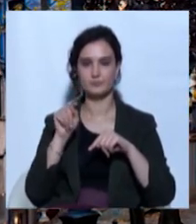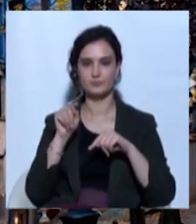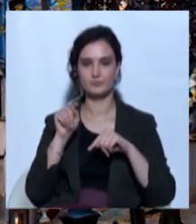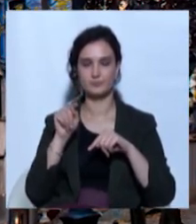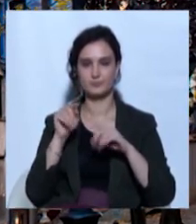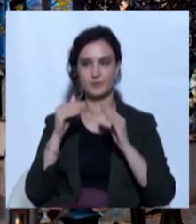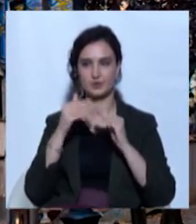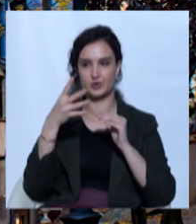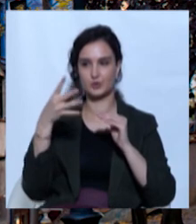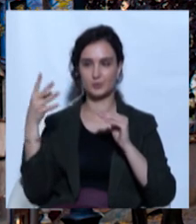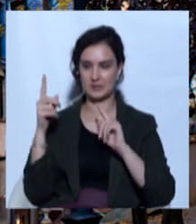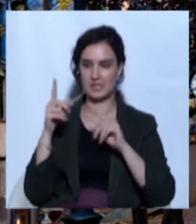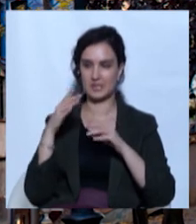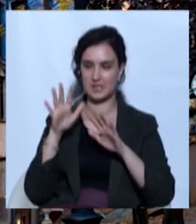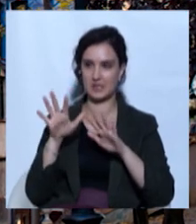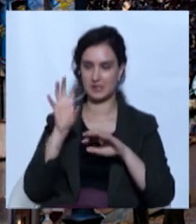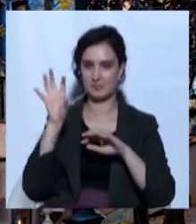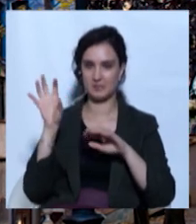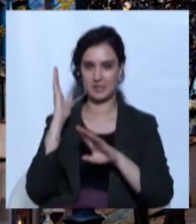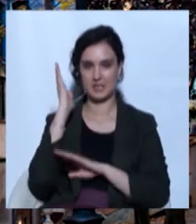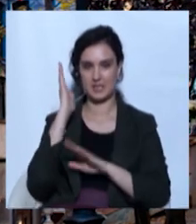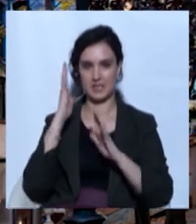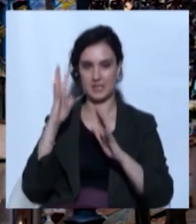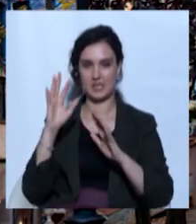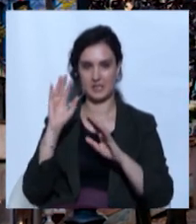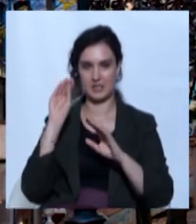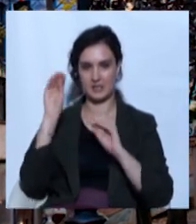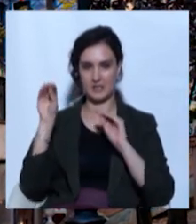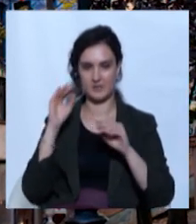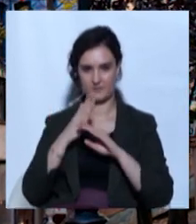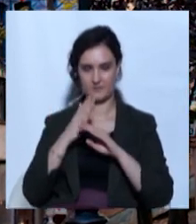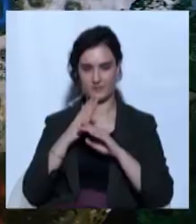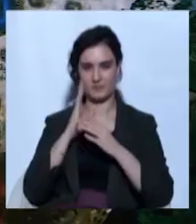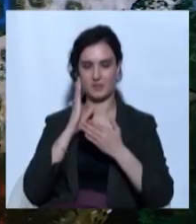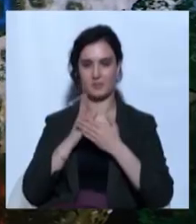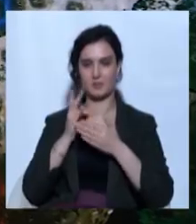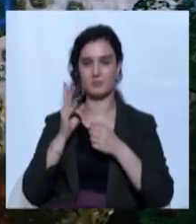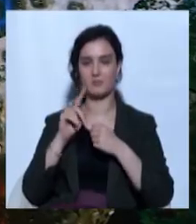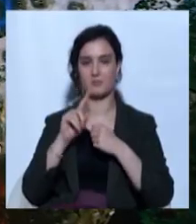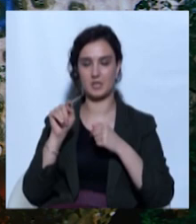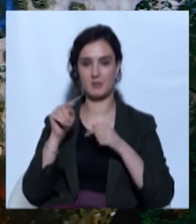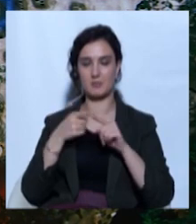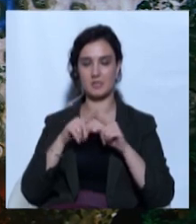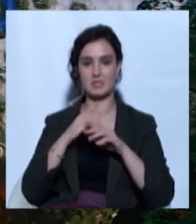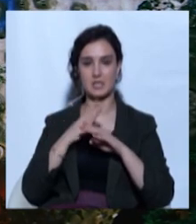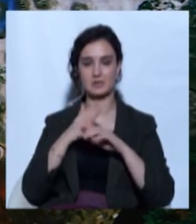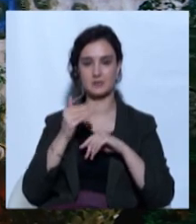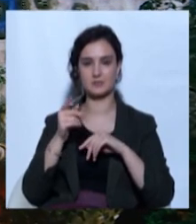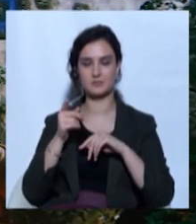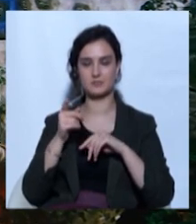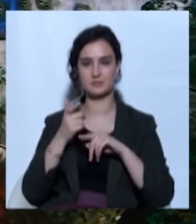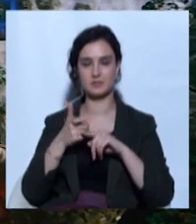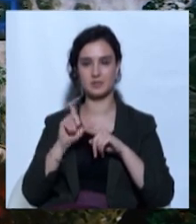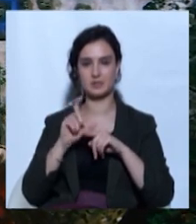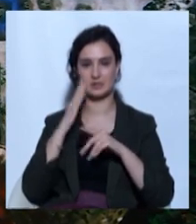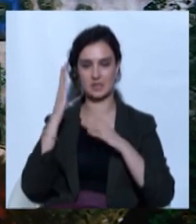რომ შენობის რაღაც ნაწილებში ხეებია ჩარგული პირდაპირ, მაგრამ ეს არის